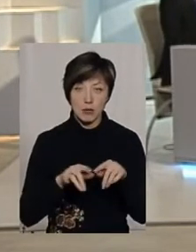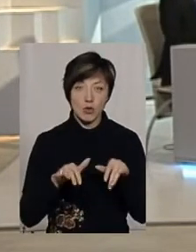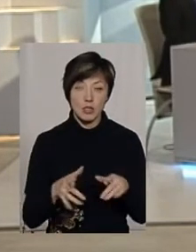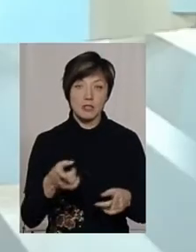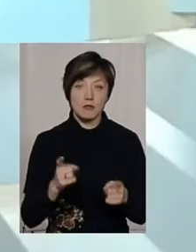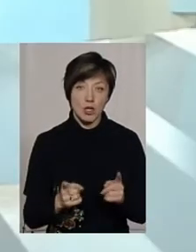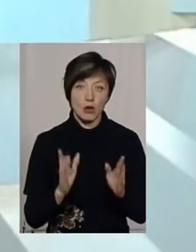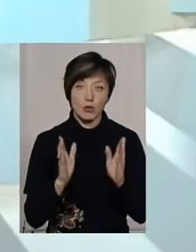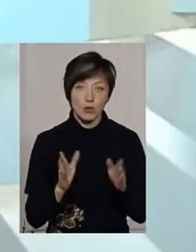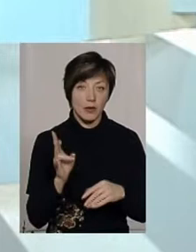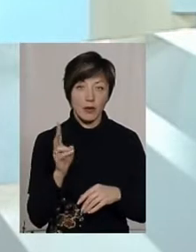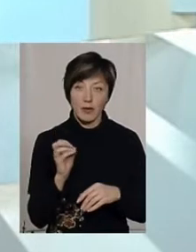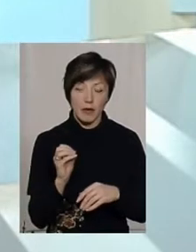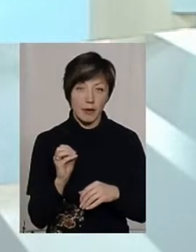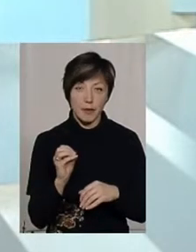звичайно, буде не